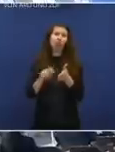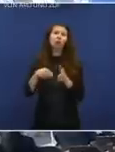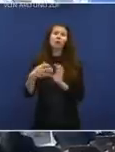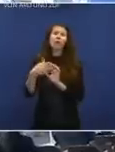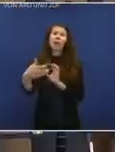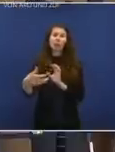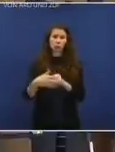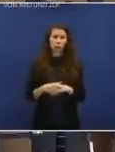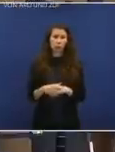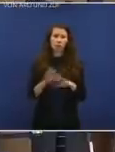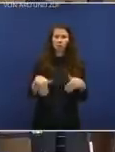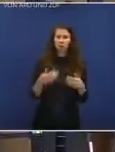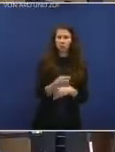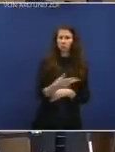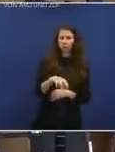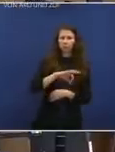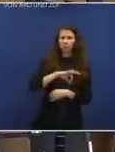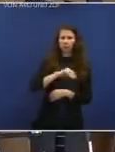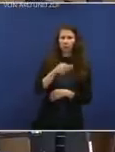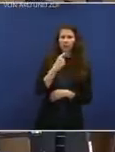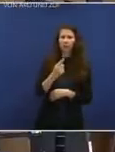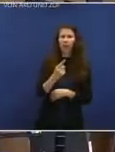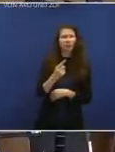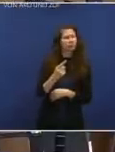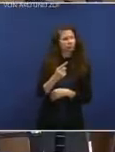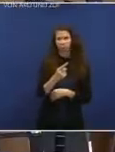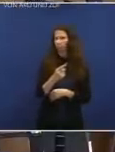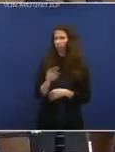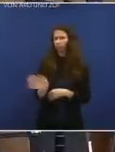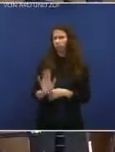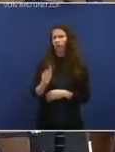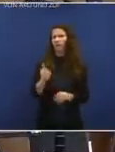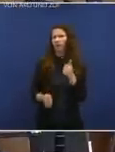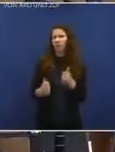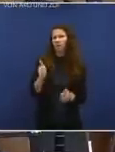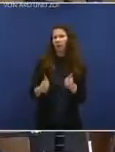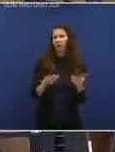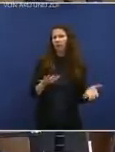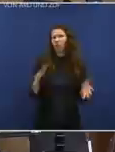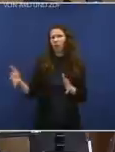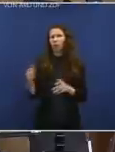es Parteien, die sagen, das sei eine Verzerrung des Wettbewerbs. Der Herr Bartsch,